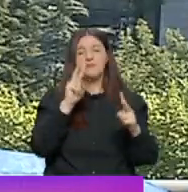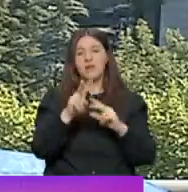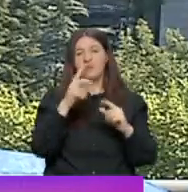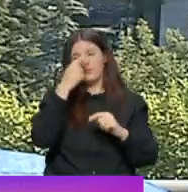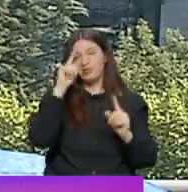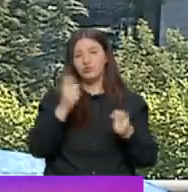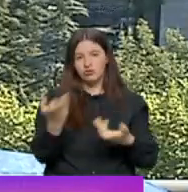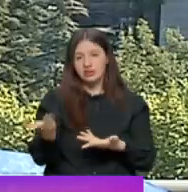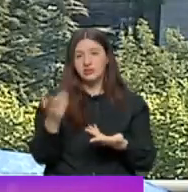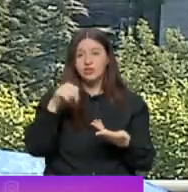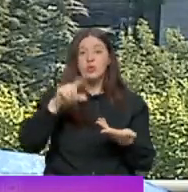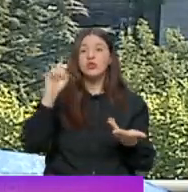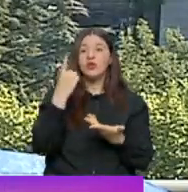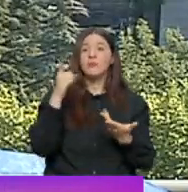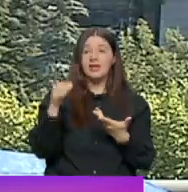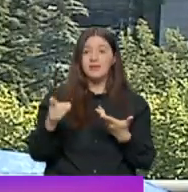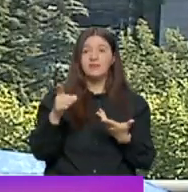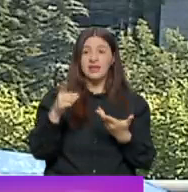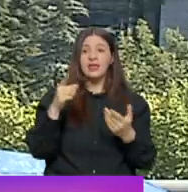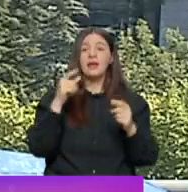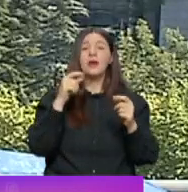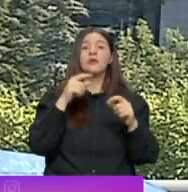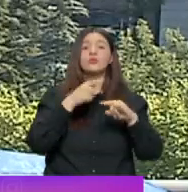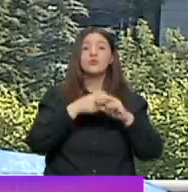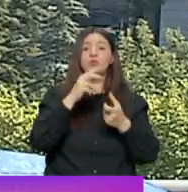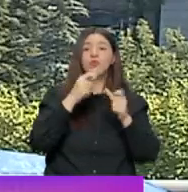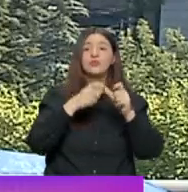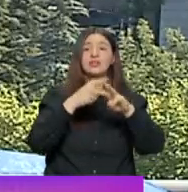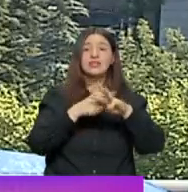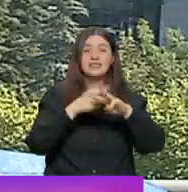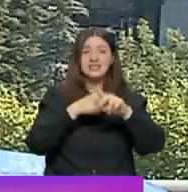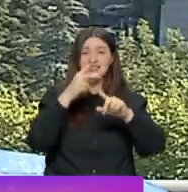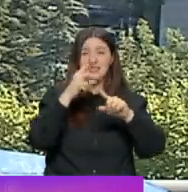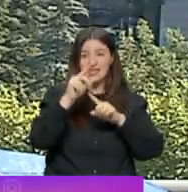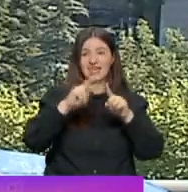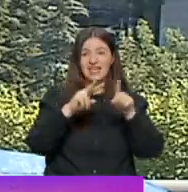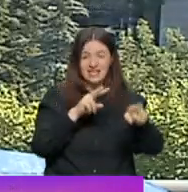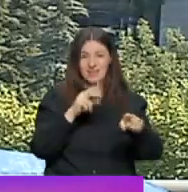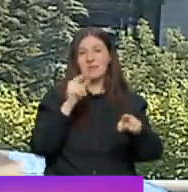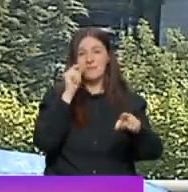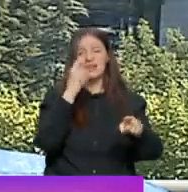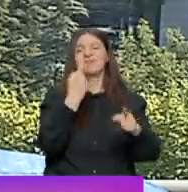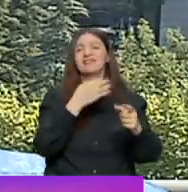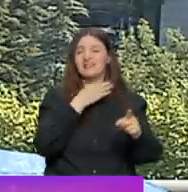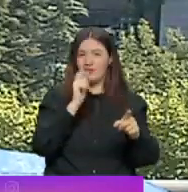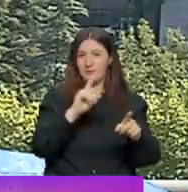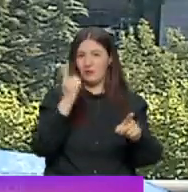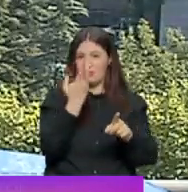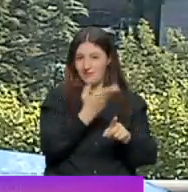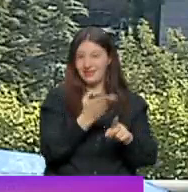fırsatımız olacak. Şimdi yönetmenimizden, ben Hüseyin Ağoğlu'ndan, Hüseyin Agoviç'ten bir rica edeyim. Şöyle